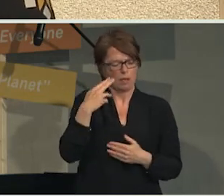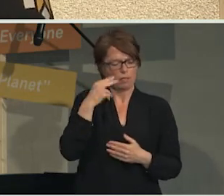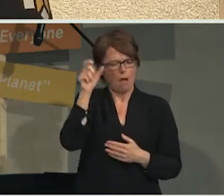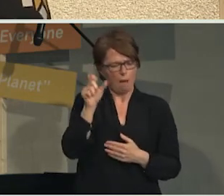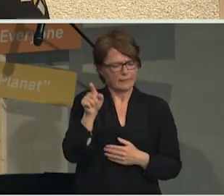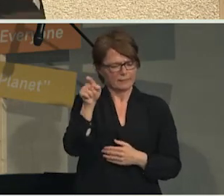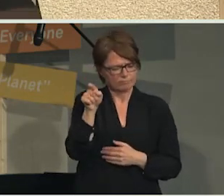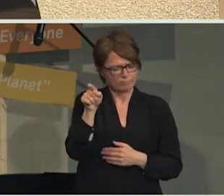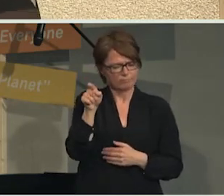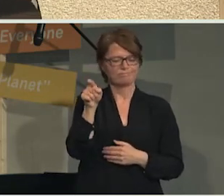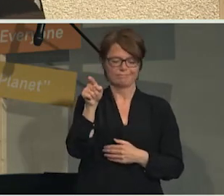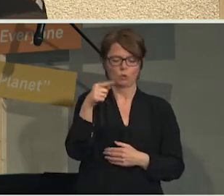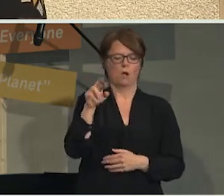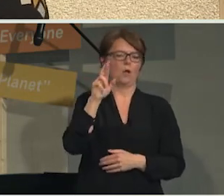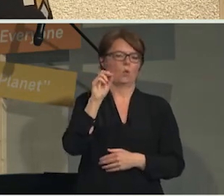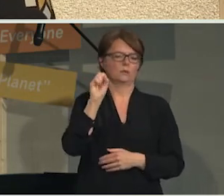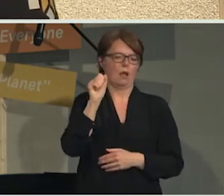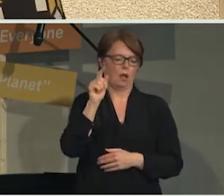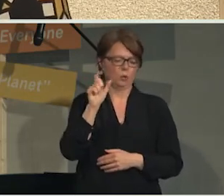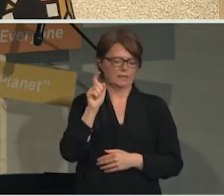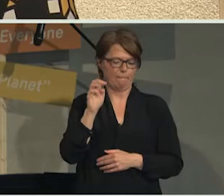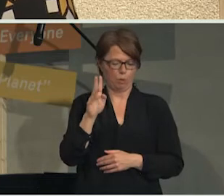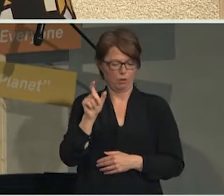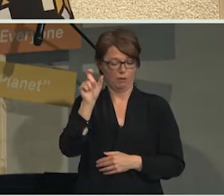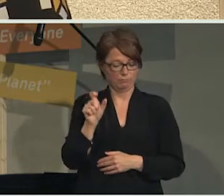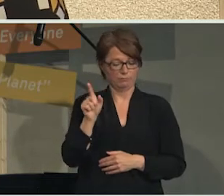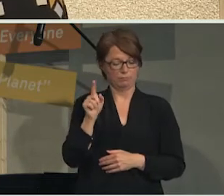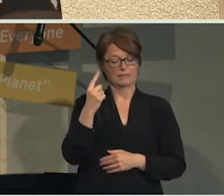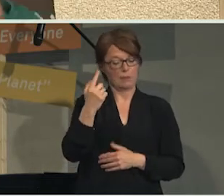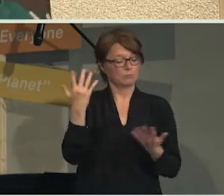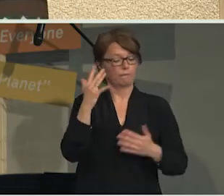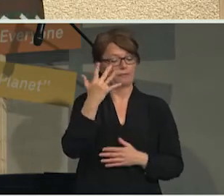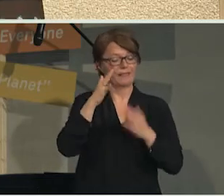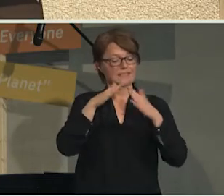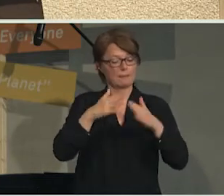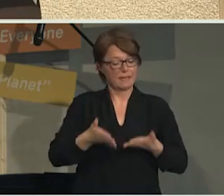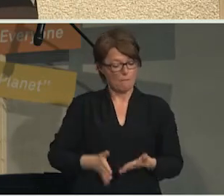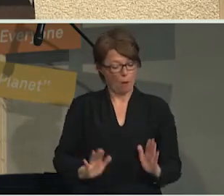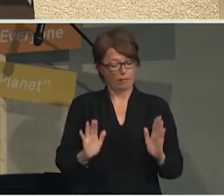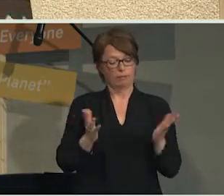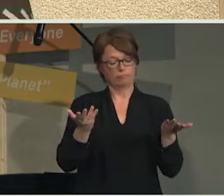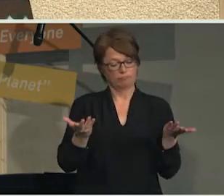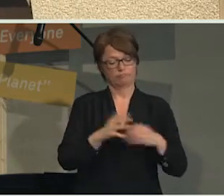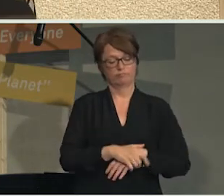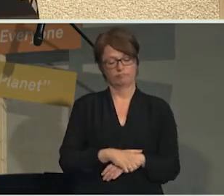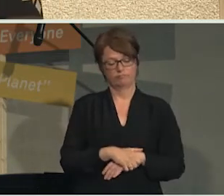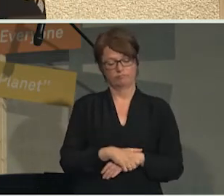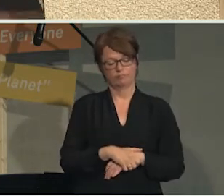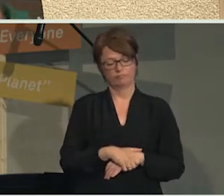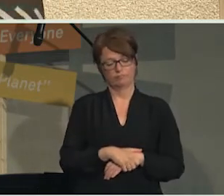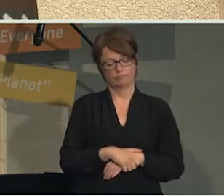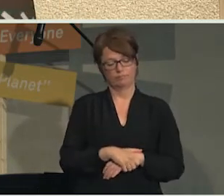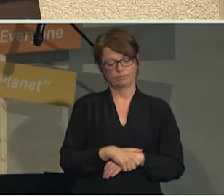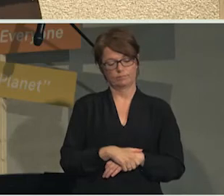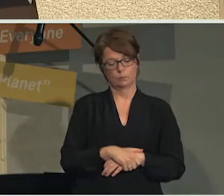Tage nachdem Rosa Parks friedlichen Widerstand geleistet hatte. Es ist der Tag, an dem Martin Luther King